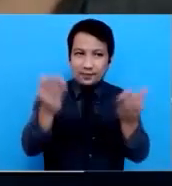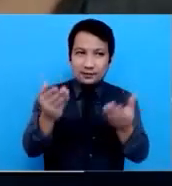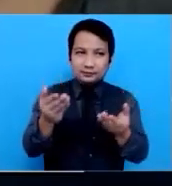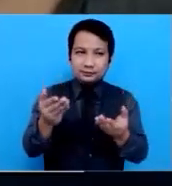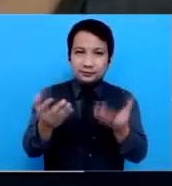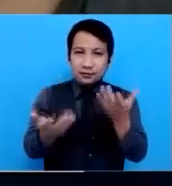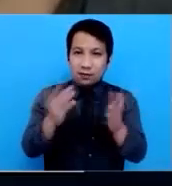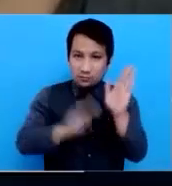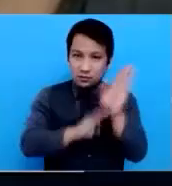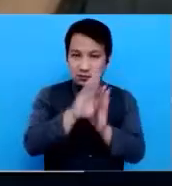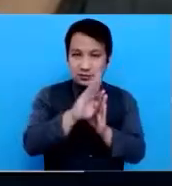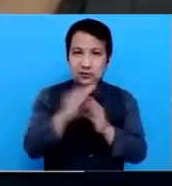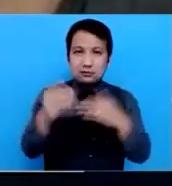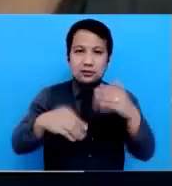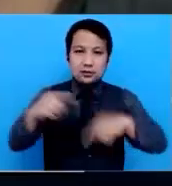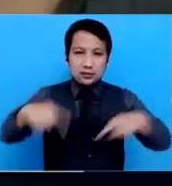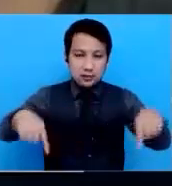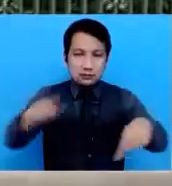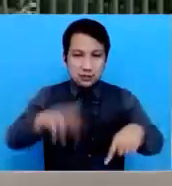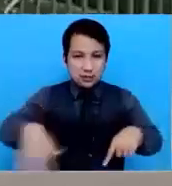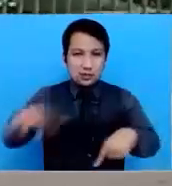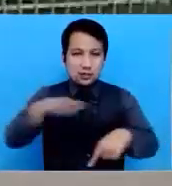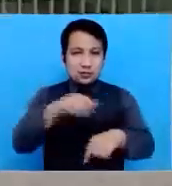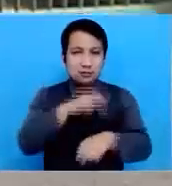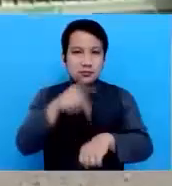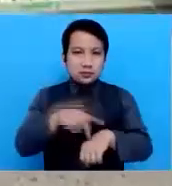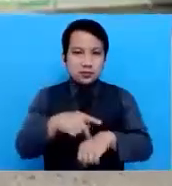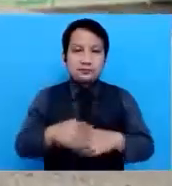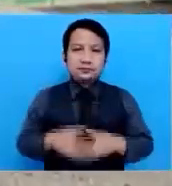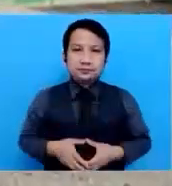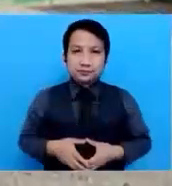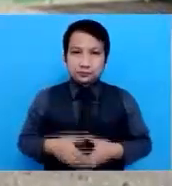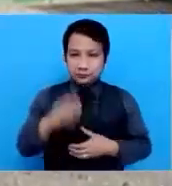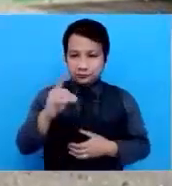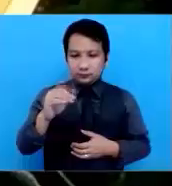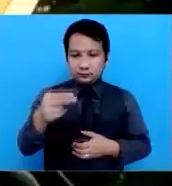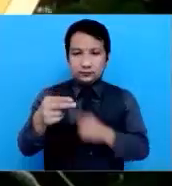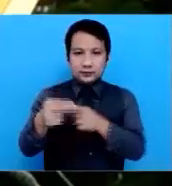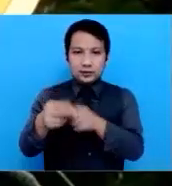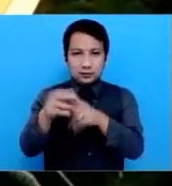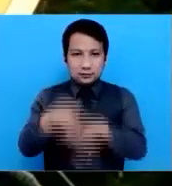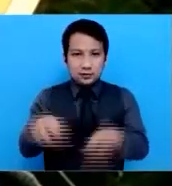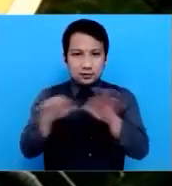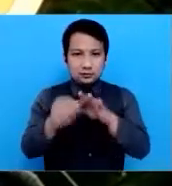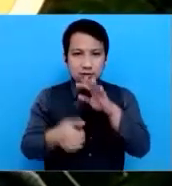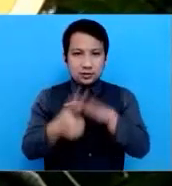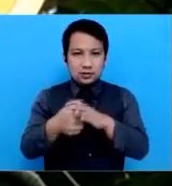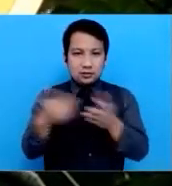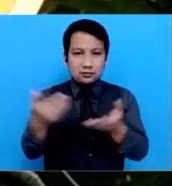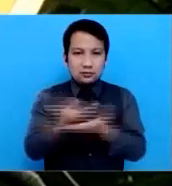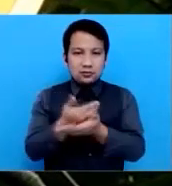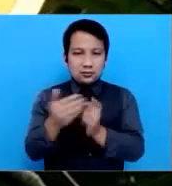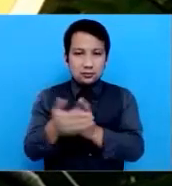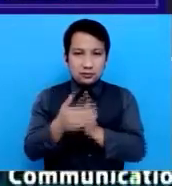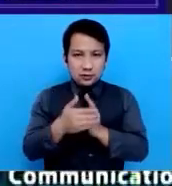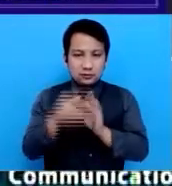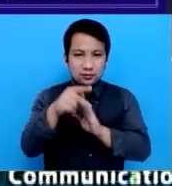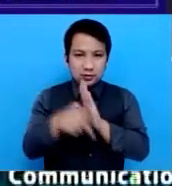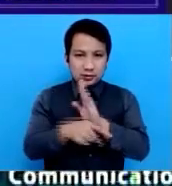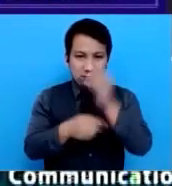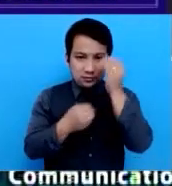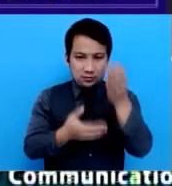umabot na rin sa ibang parte ng bansa. Ang Department of Health naglabas ng bagong quarantine protocols. Sabi ni